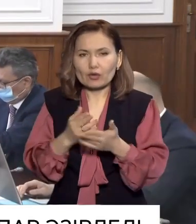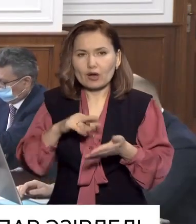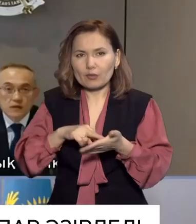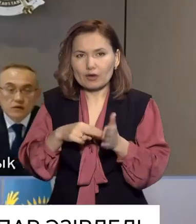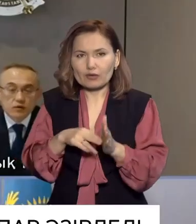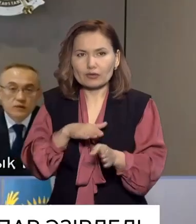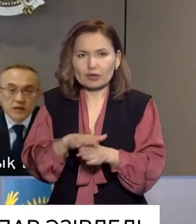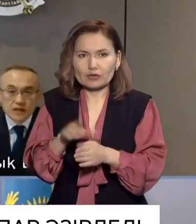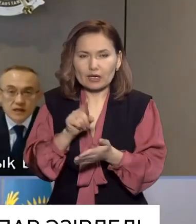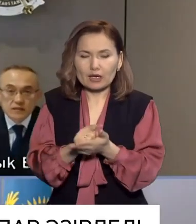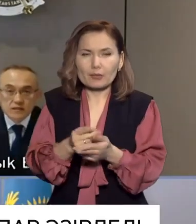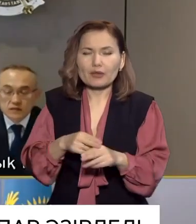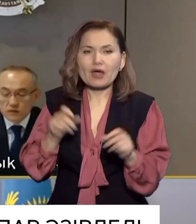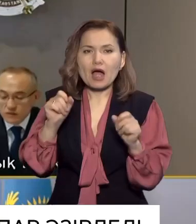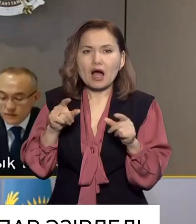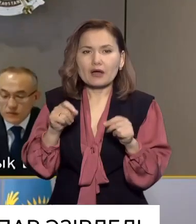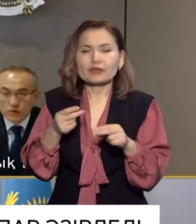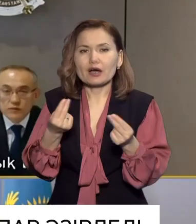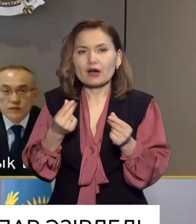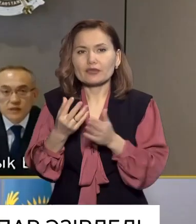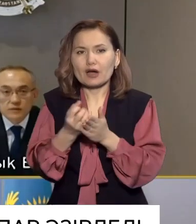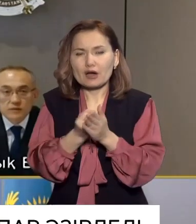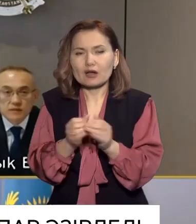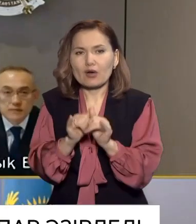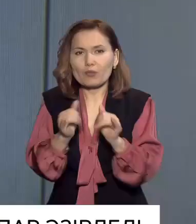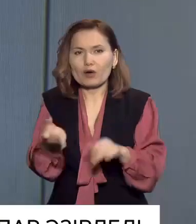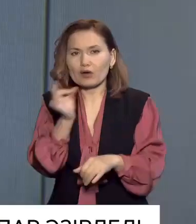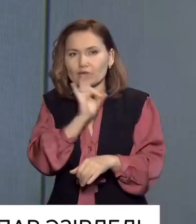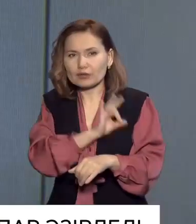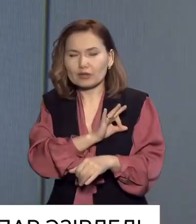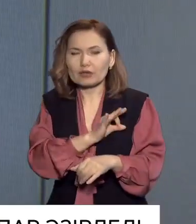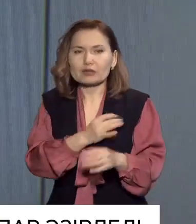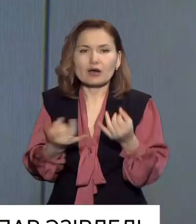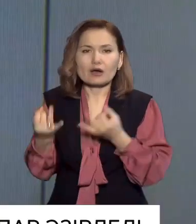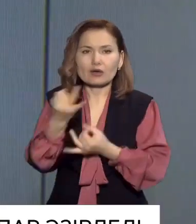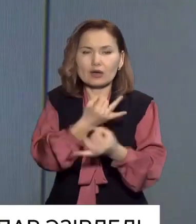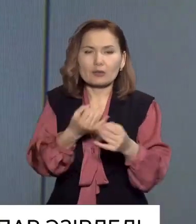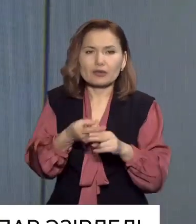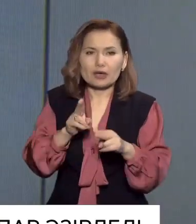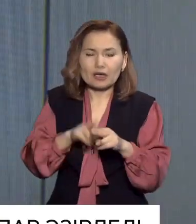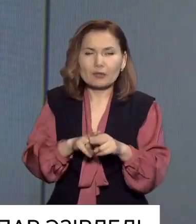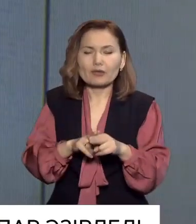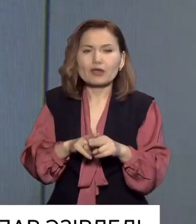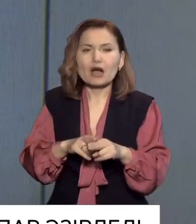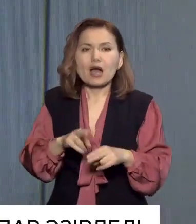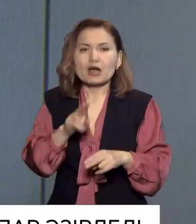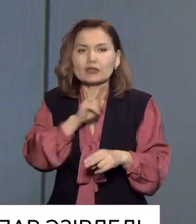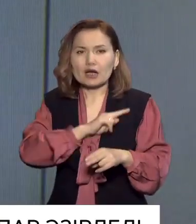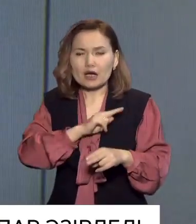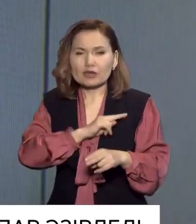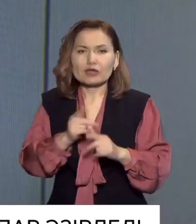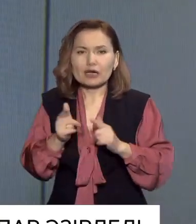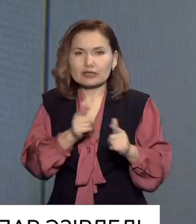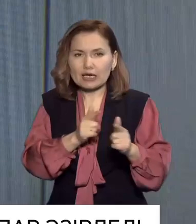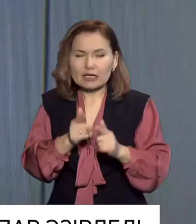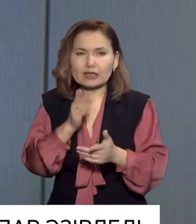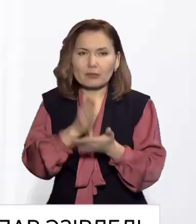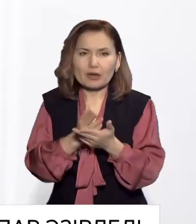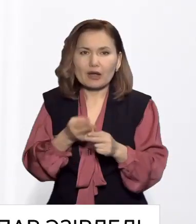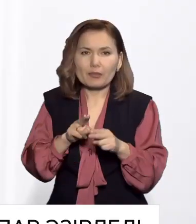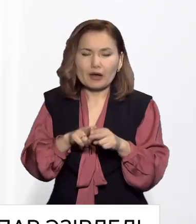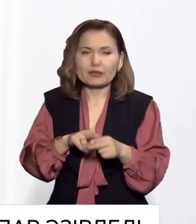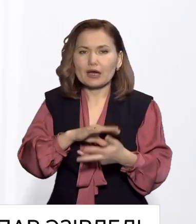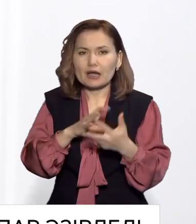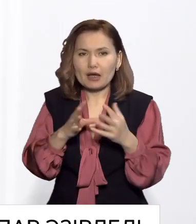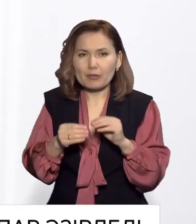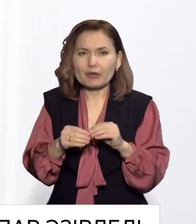қолға алды. Ол үшін алтын валюта резервтерін ұтымды пайдалану тәсілдер қаралып жатыр. Пессимистік сценарийге де дайындық бар. Оның